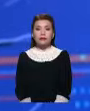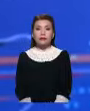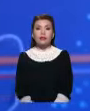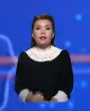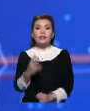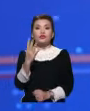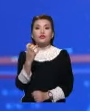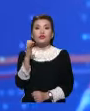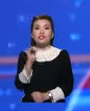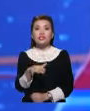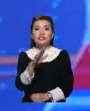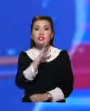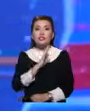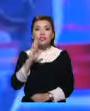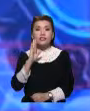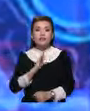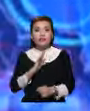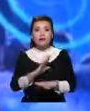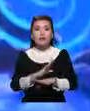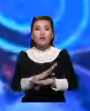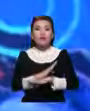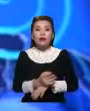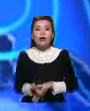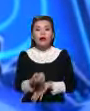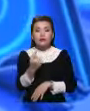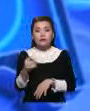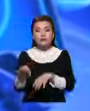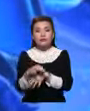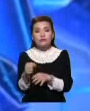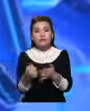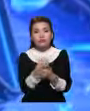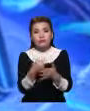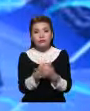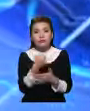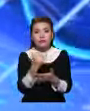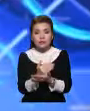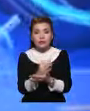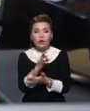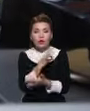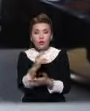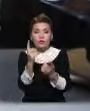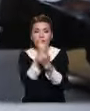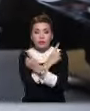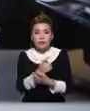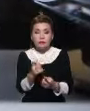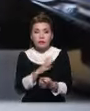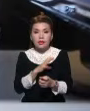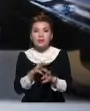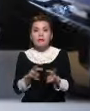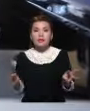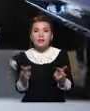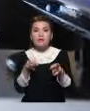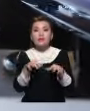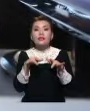Свыше 400 женщин ежегодно погибает в Казахстане от рук мужей. Такие данные озвучили в ООН. При этом в Министерстве внутренних дел нашей